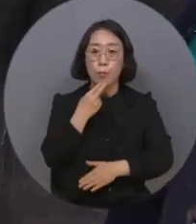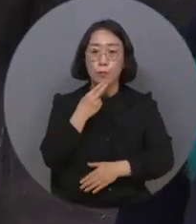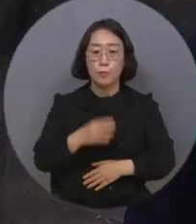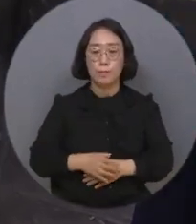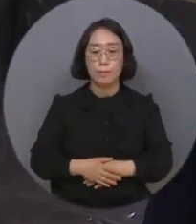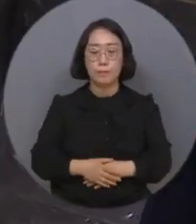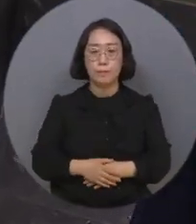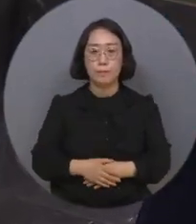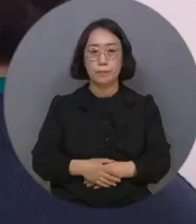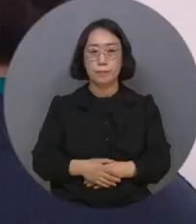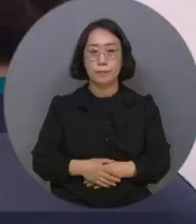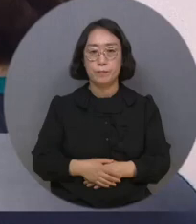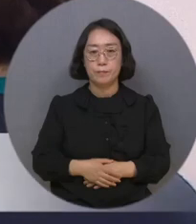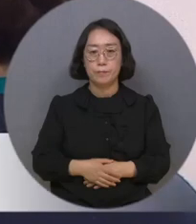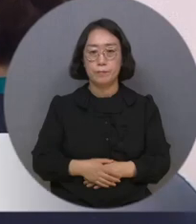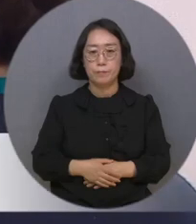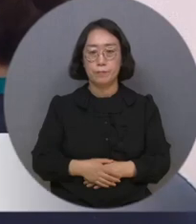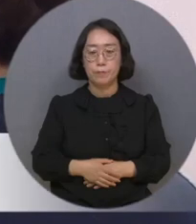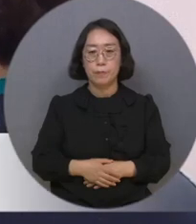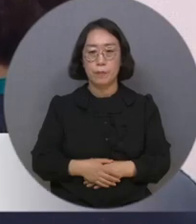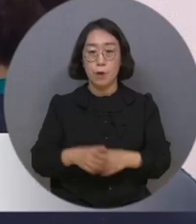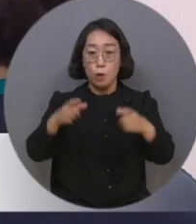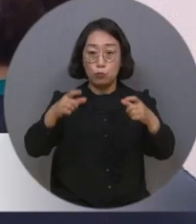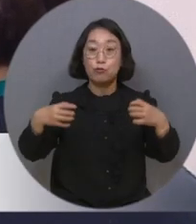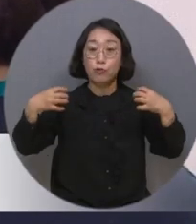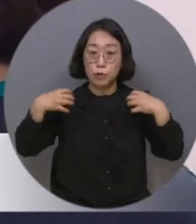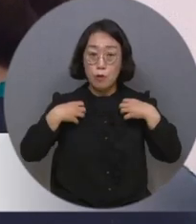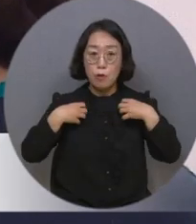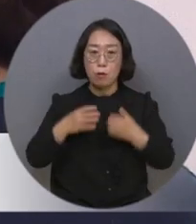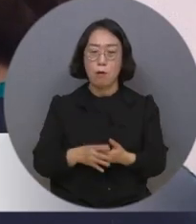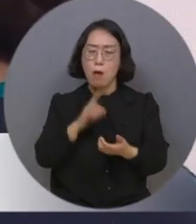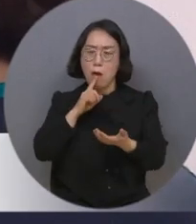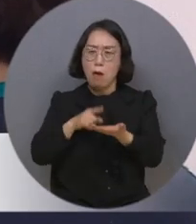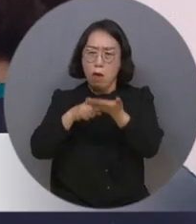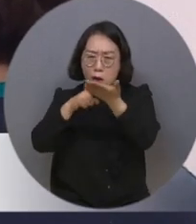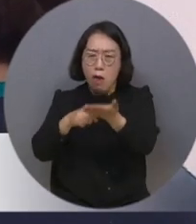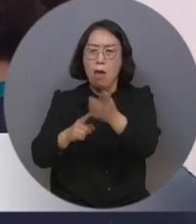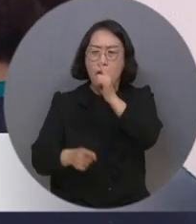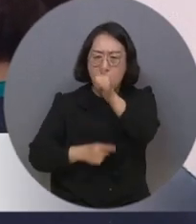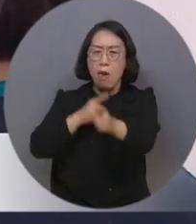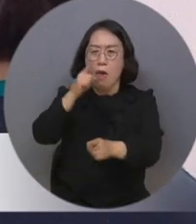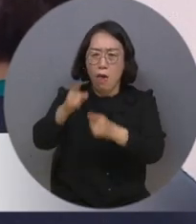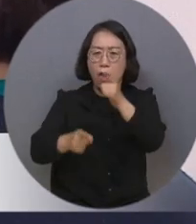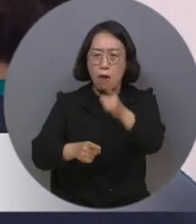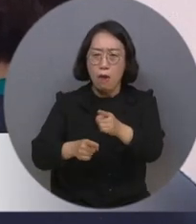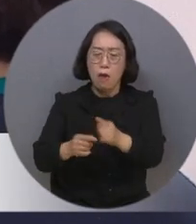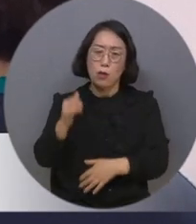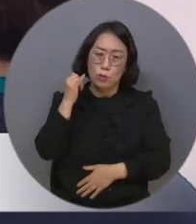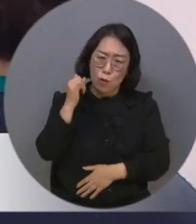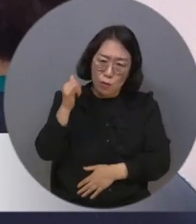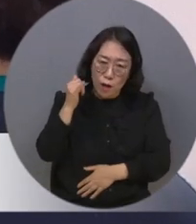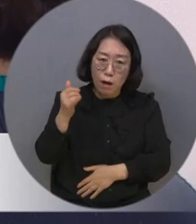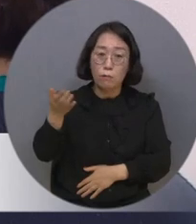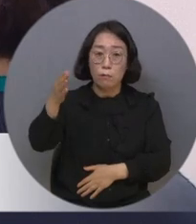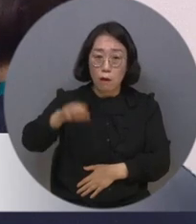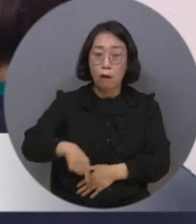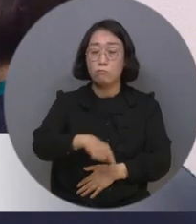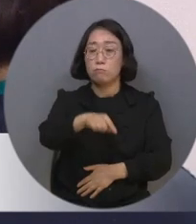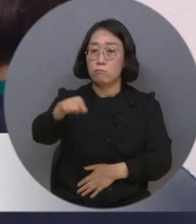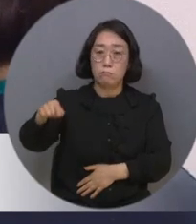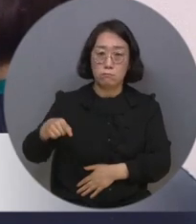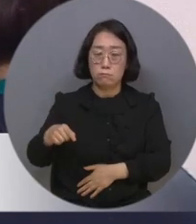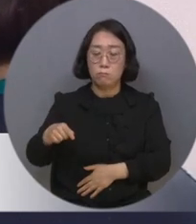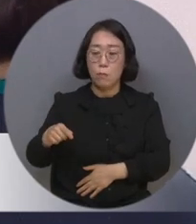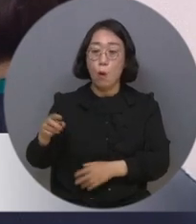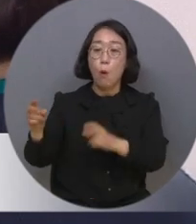않다는 설명입니다. 구청 쪽에 많은 민원들을 그럴 때마다 넣습니다. 민원 넣고 했지만 뭐